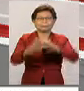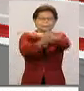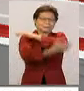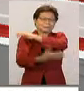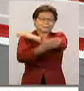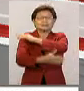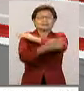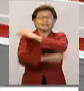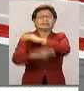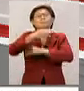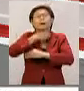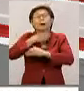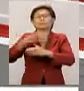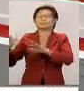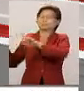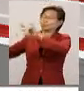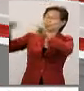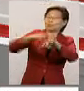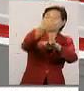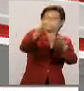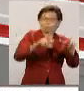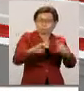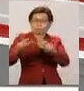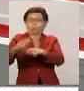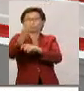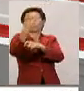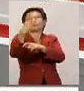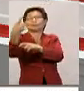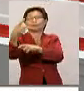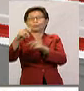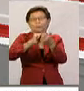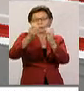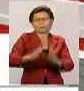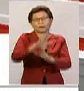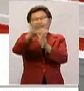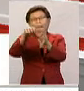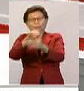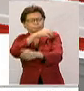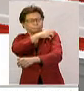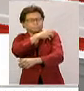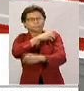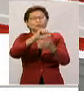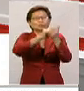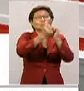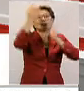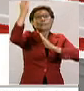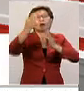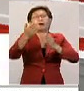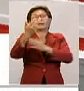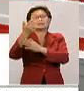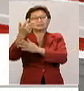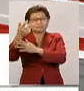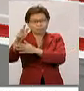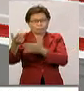Negeri Perak kini sedia menerima kesemua 15 kontingen dan 12,000 atlet termasuk pegawai dalam Sukan Malaysia Sukma ke-19 yang akan bermula